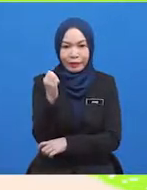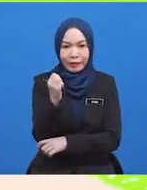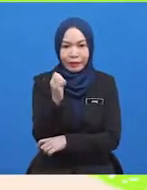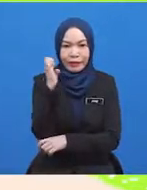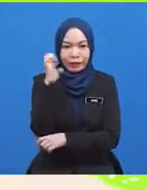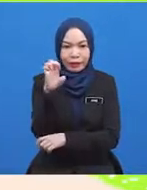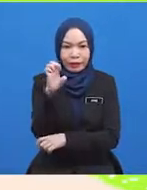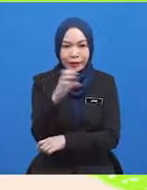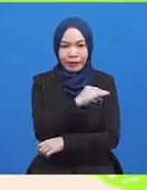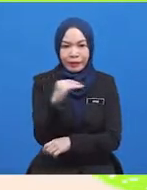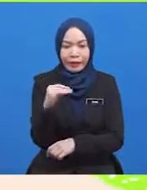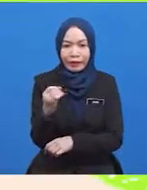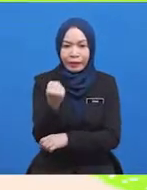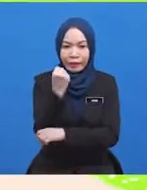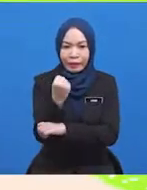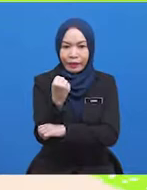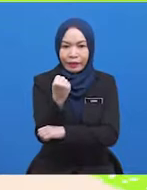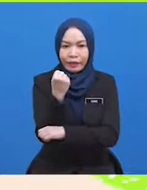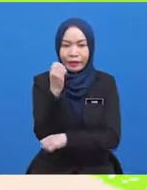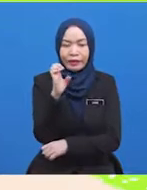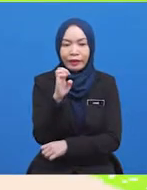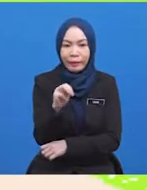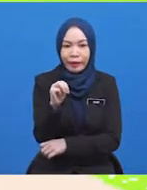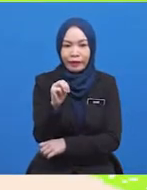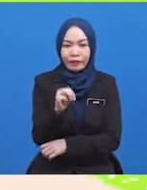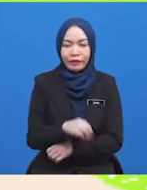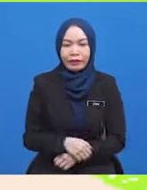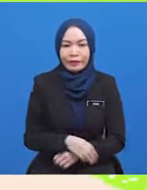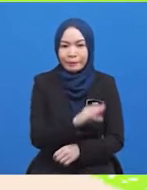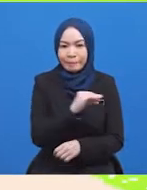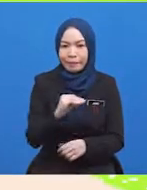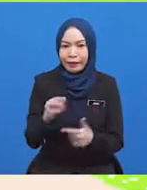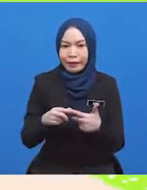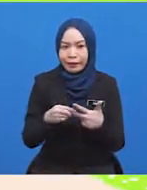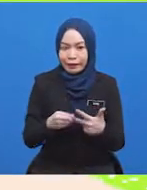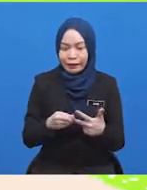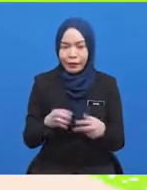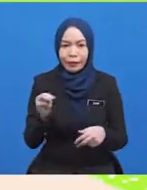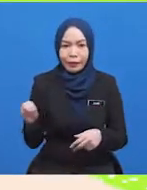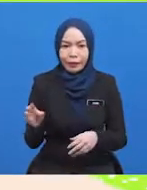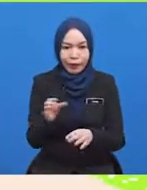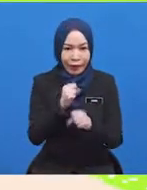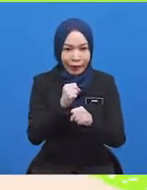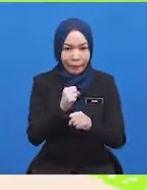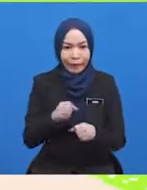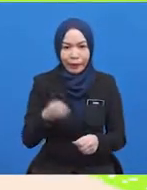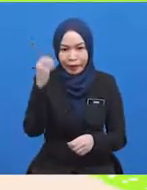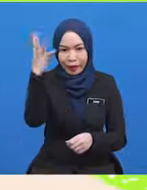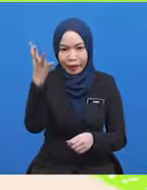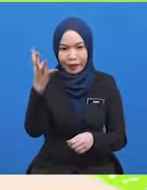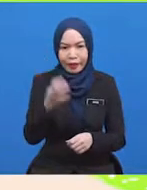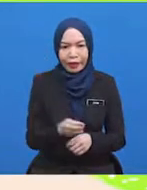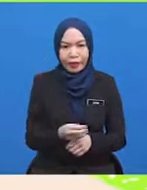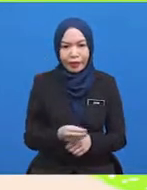dan batuan metamorfosis. Ketiga, murid-murid dapat menyatakan taburan